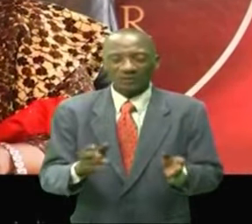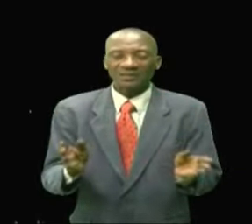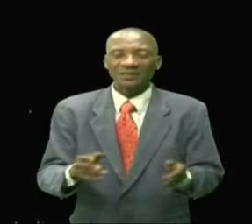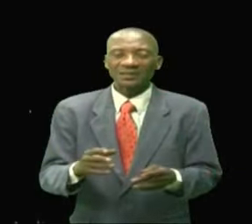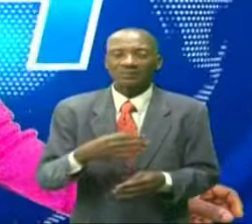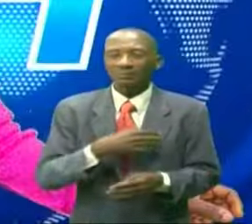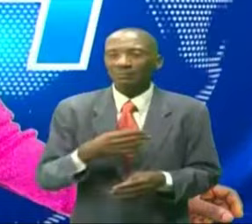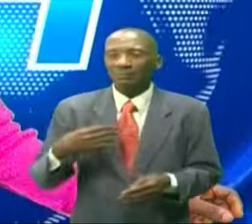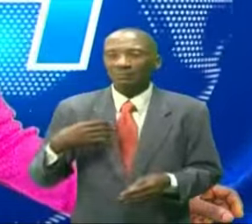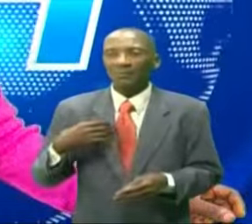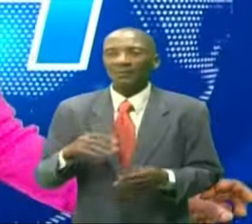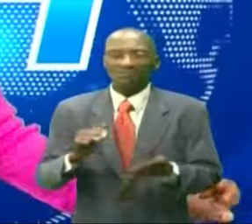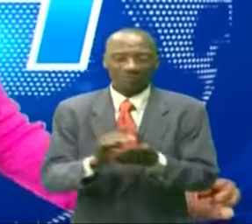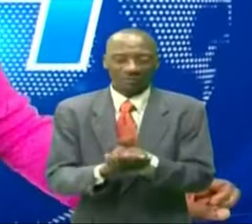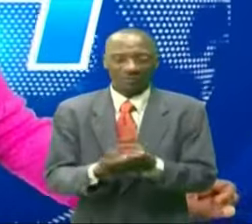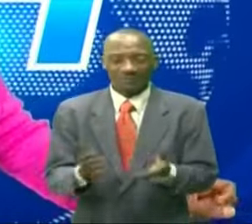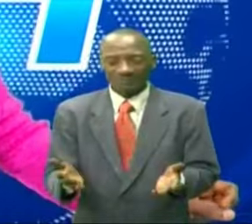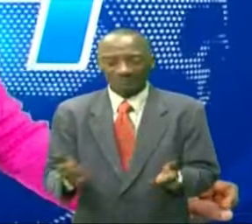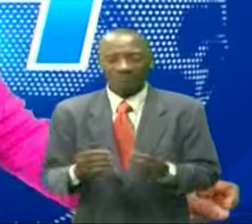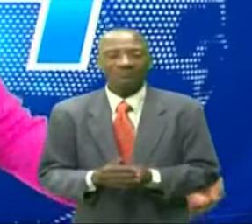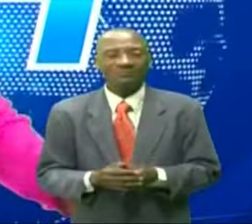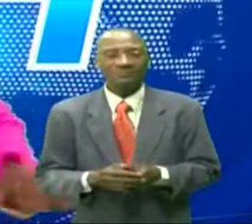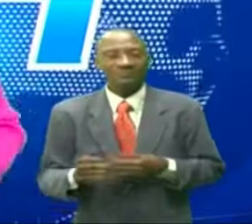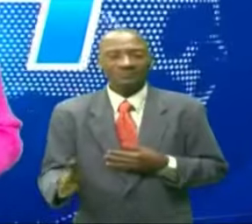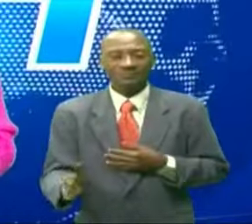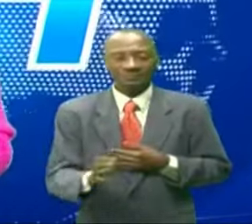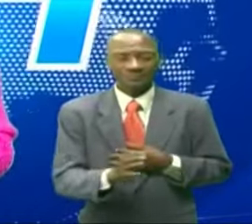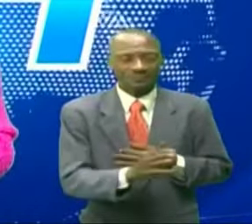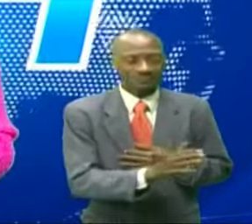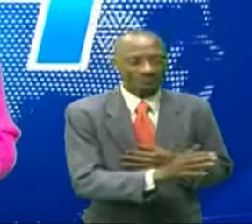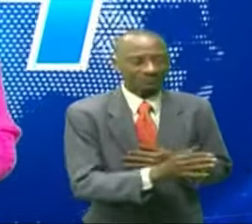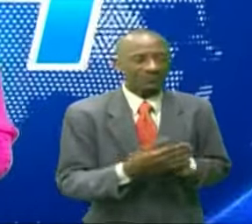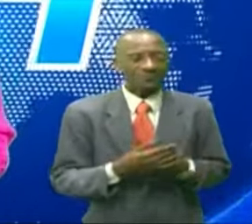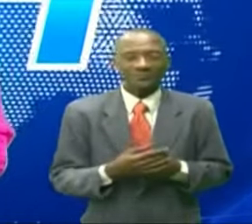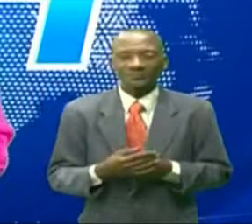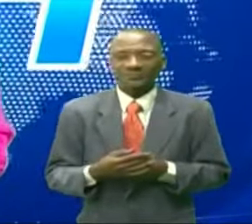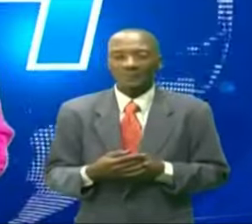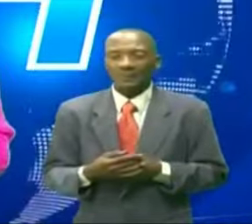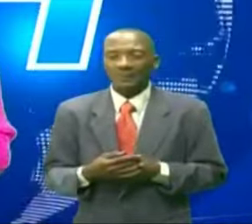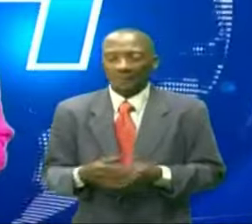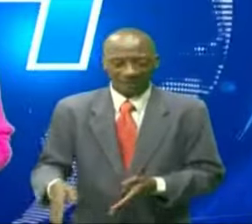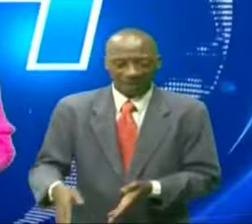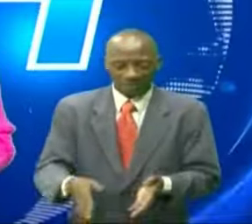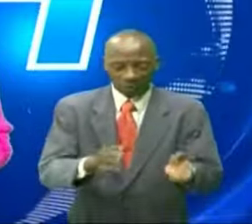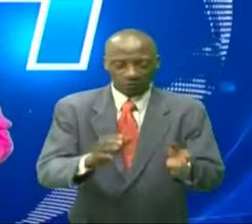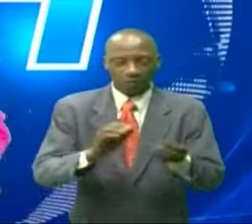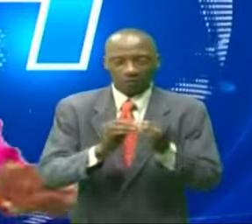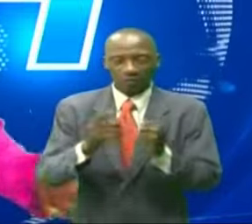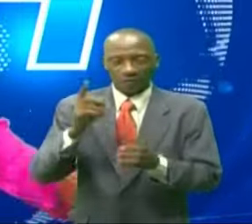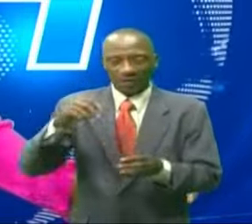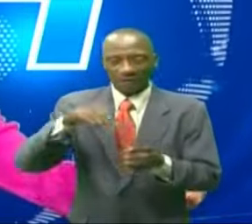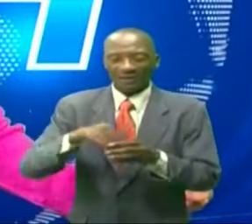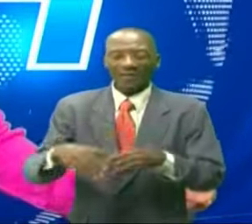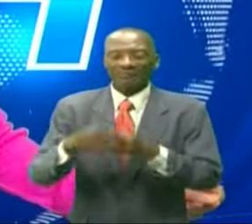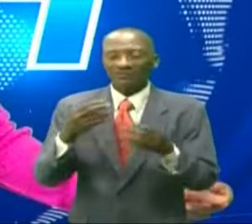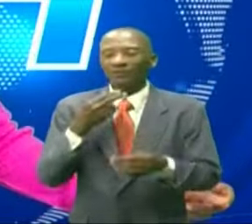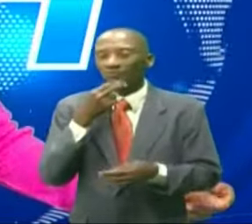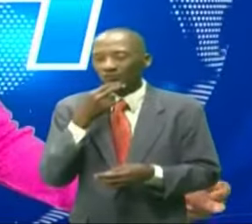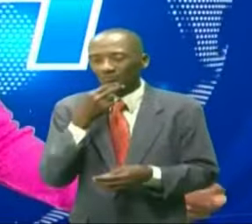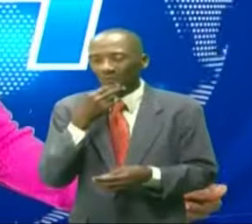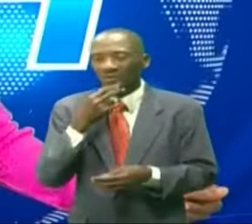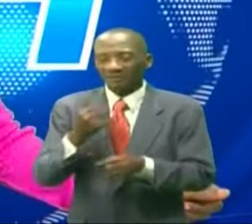vie. Pour inspecter les travaux de construction de la RN1 Bujimai Kananga, qu'une délégation